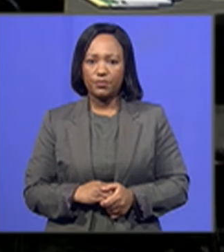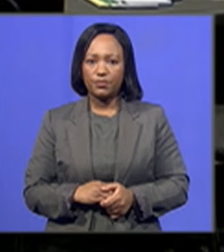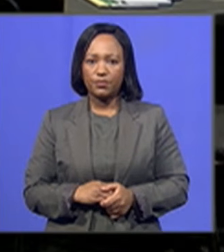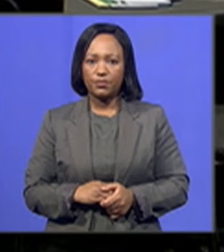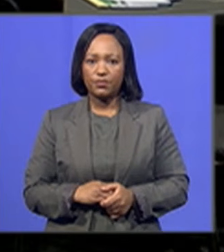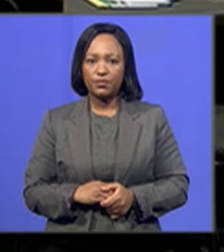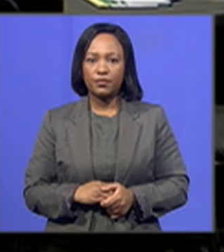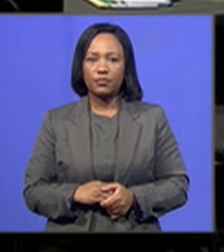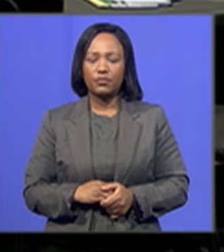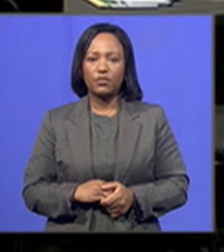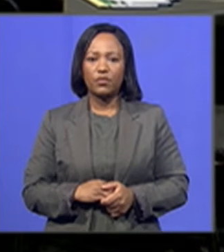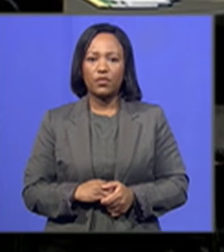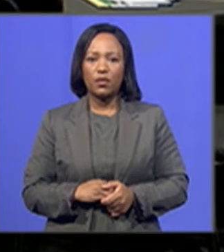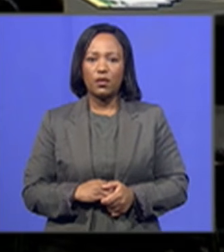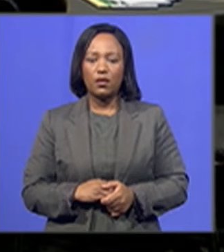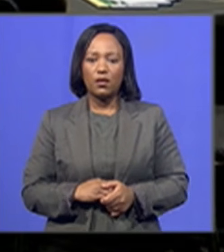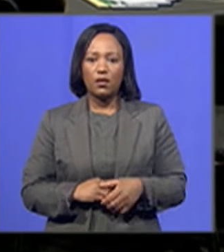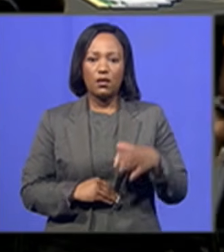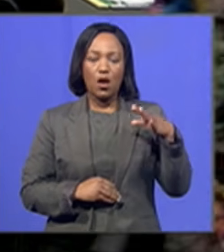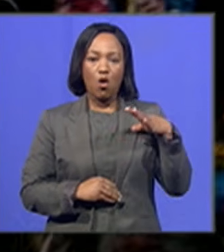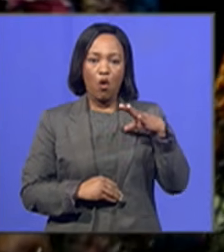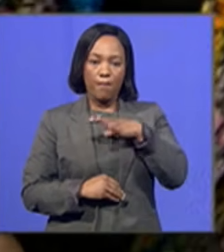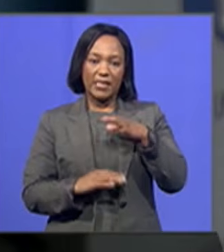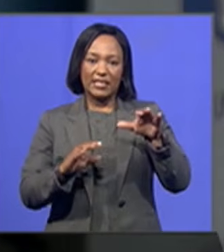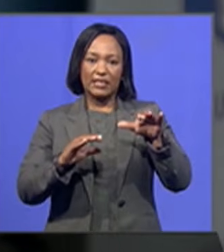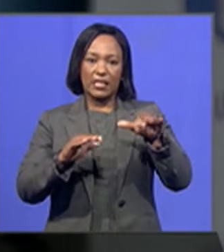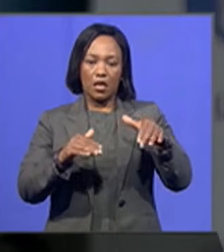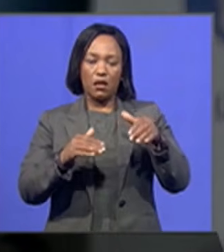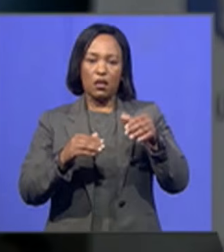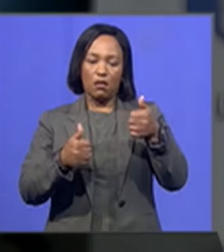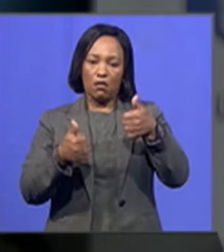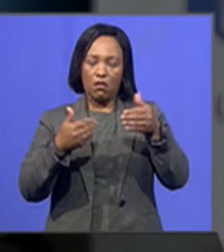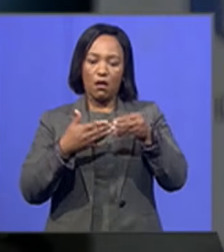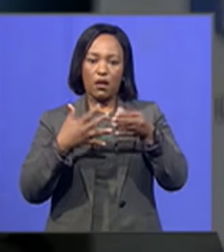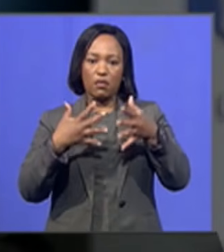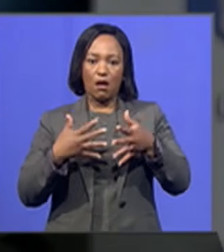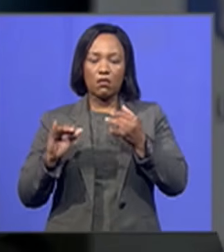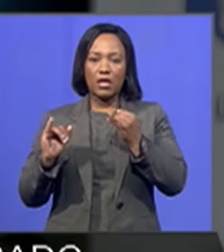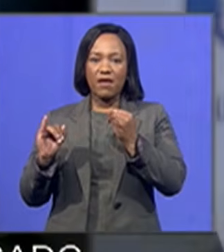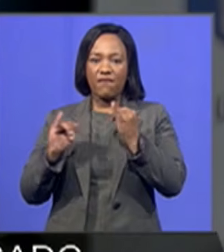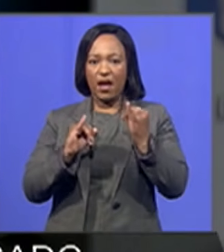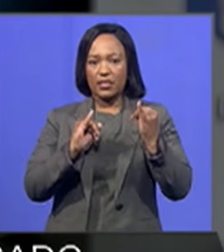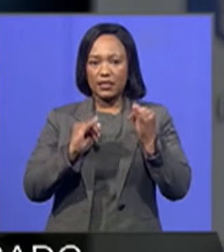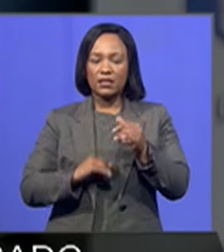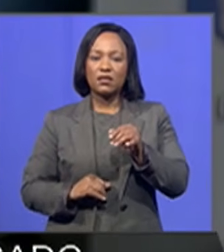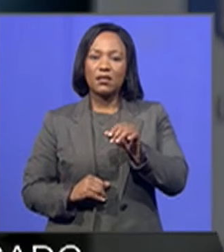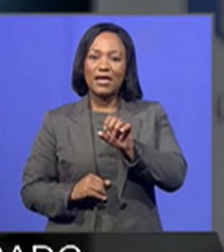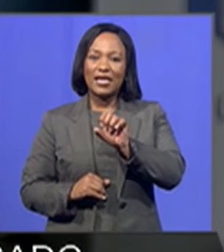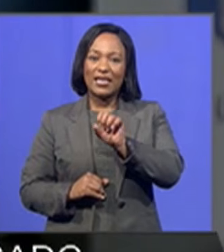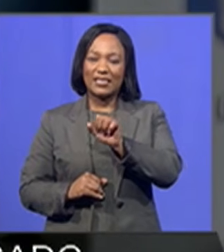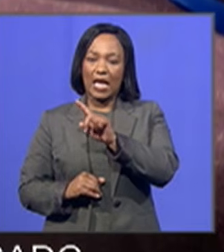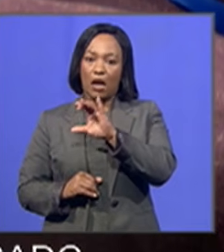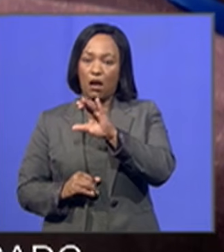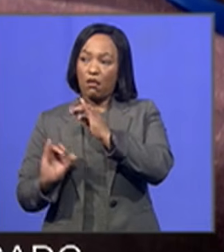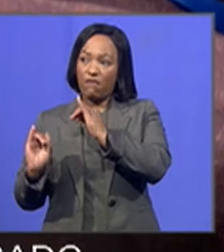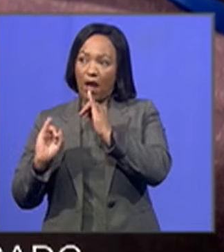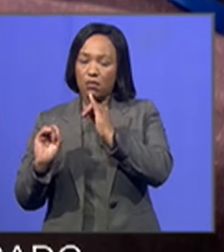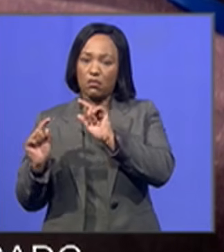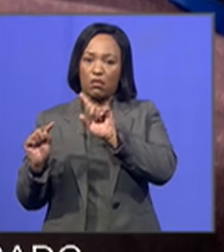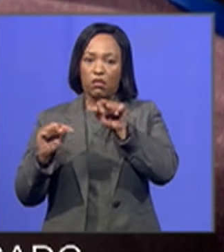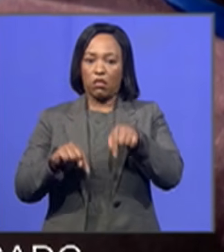Baetapele ba dikomishene tsa dikgetho ho tswa lebatoweng la SADC ba mengwe ke komishene e kgethileng ya dikgetho ya kwano Afrika Borwa ho